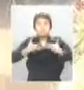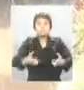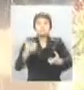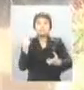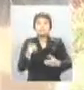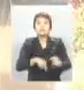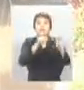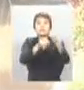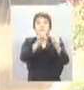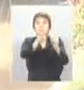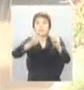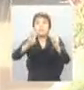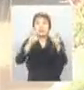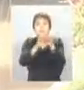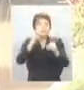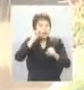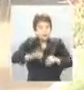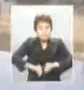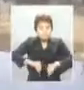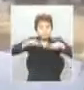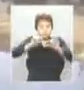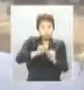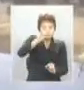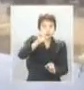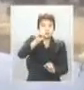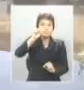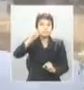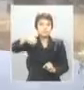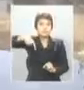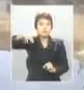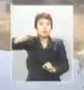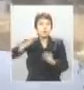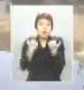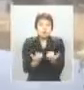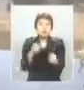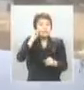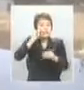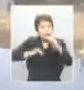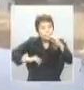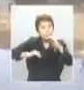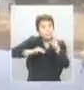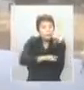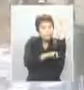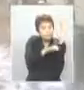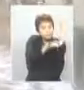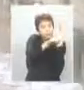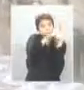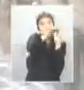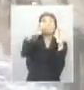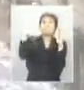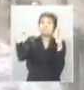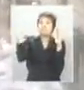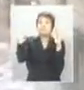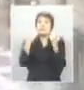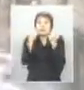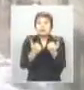บนสวางอารมระดับน้ำสูง 50 เซนติเมตร และจถขนาดนี้ระดับน้ำยงคงเพิ่มสูงขอย่ต่อเื่องขณะนี้เจานะที่ป